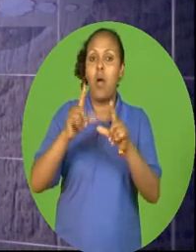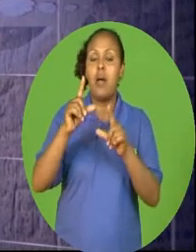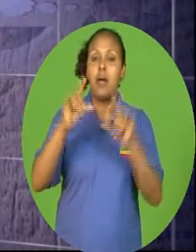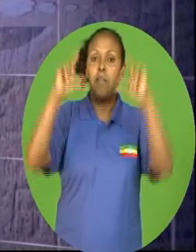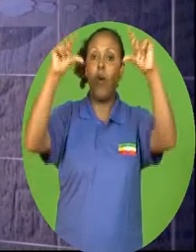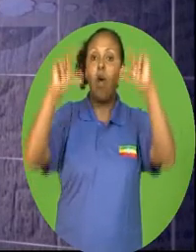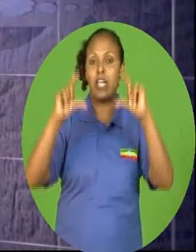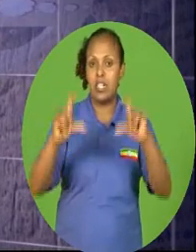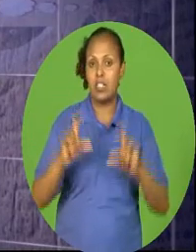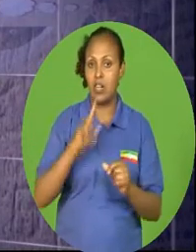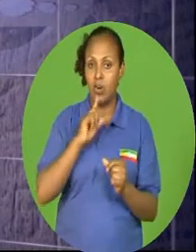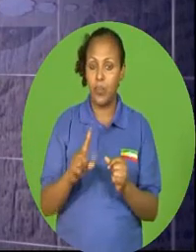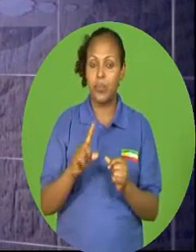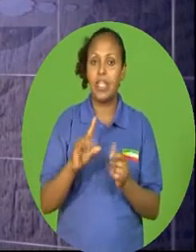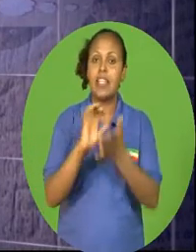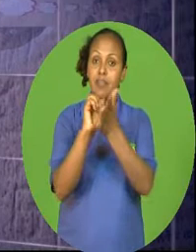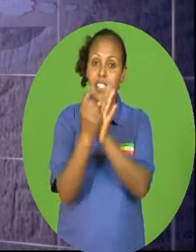የሚፈጥሩት የቋንቋ መዋቅር ነው።